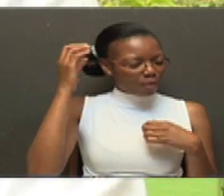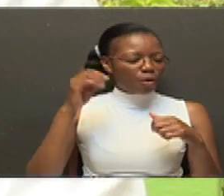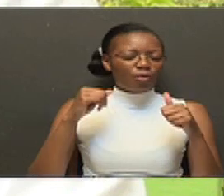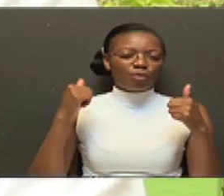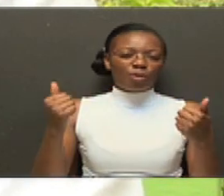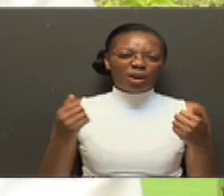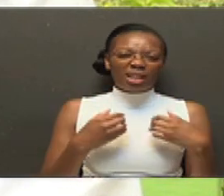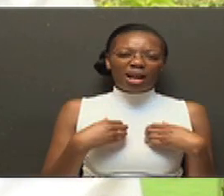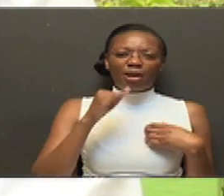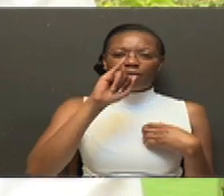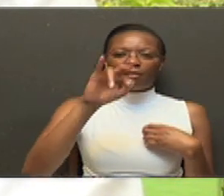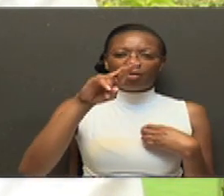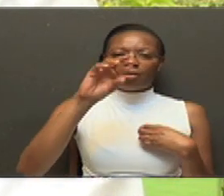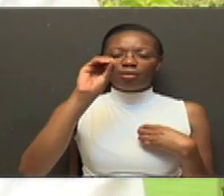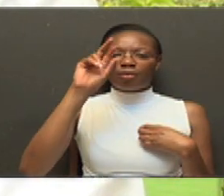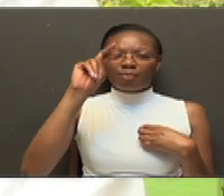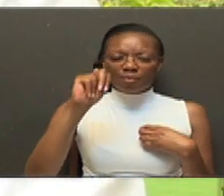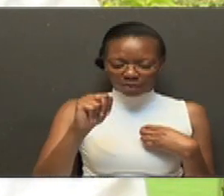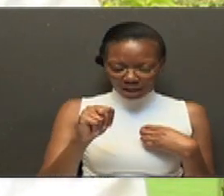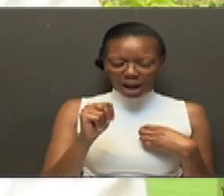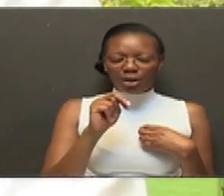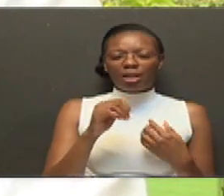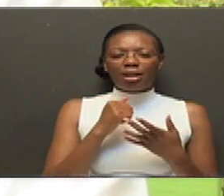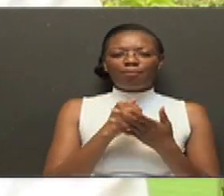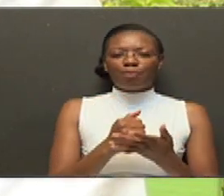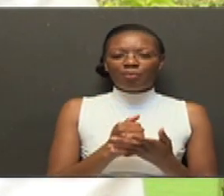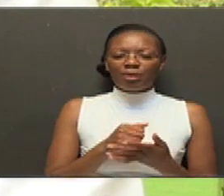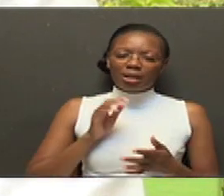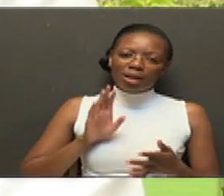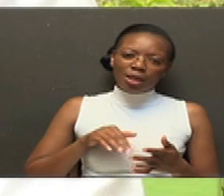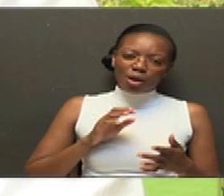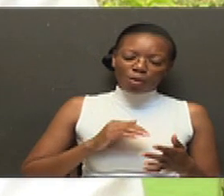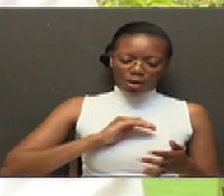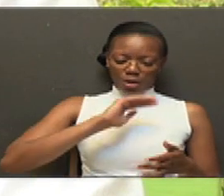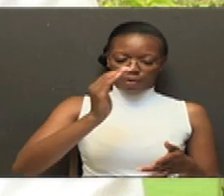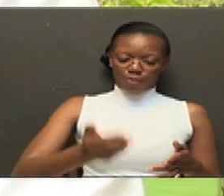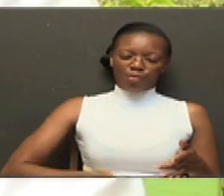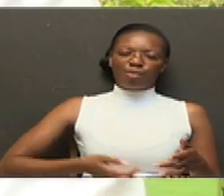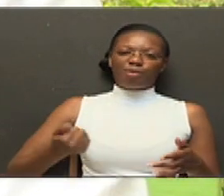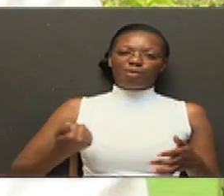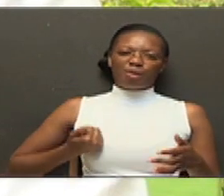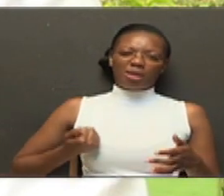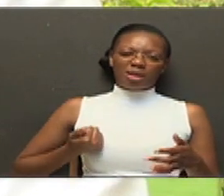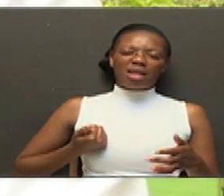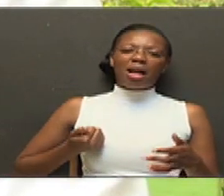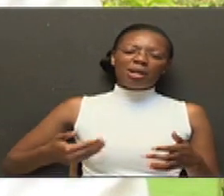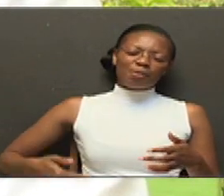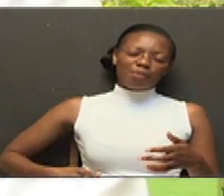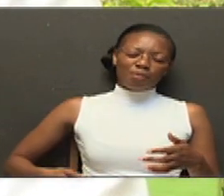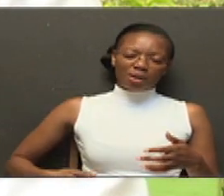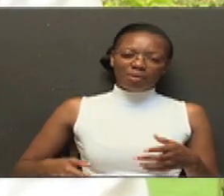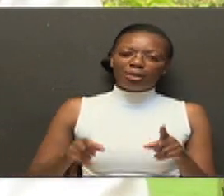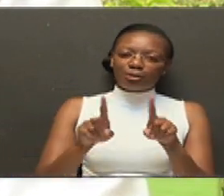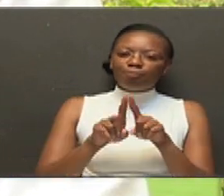kwa wasichana au wenye wako teenage na wamama wajawazito. Unapata